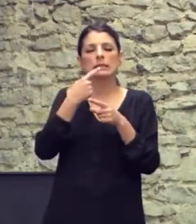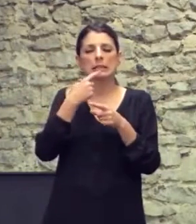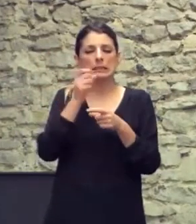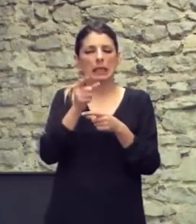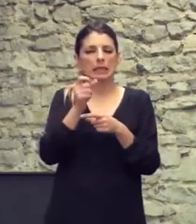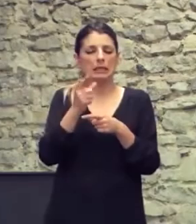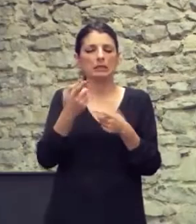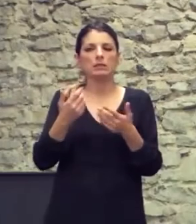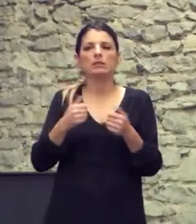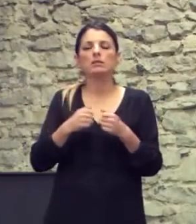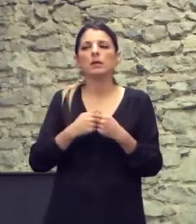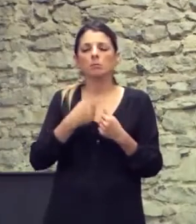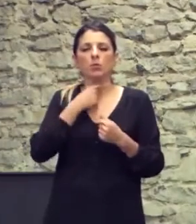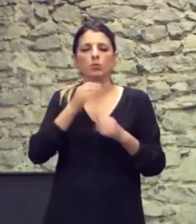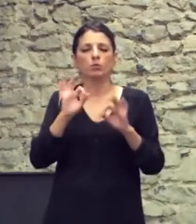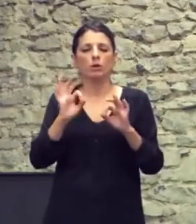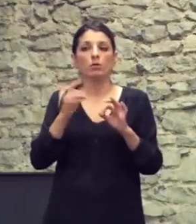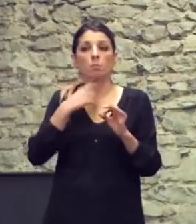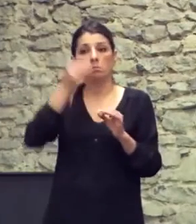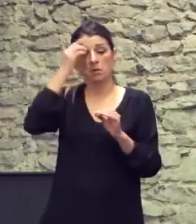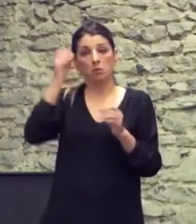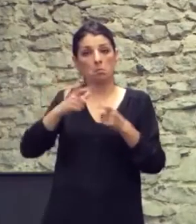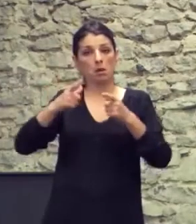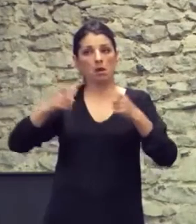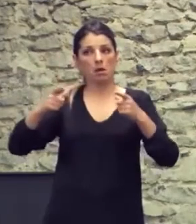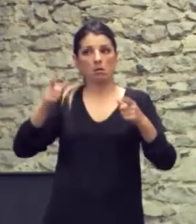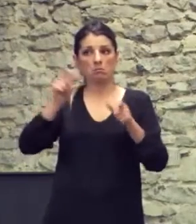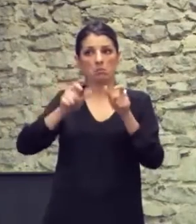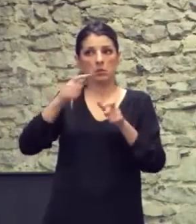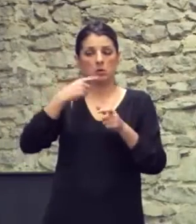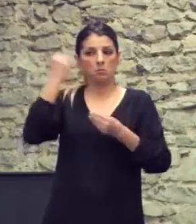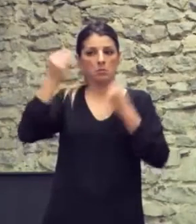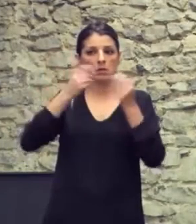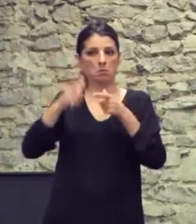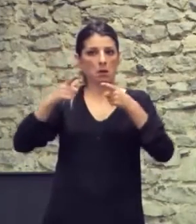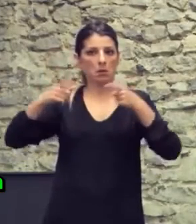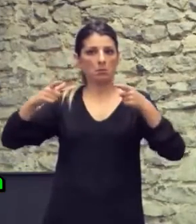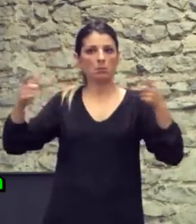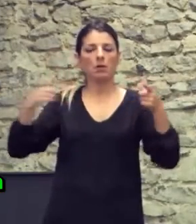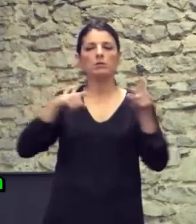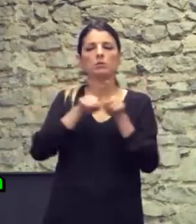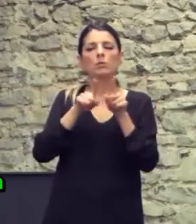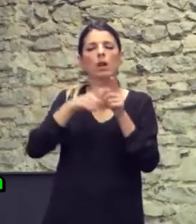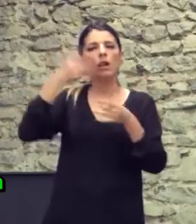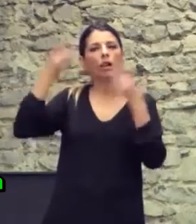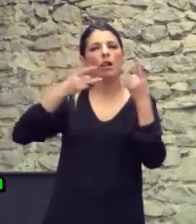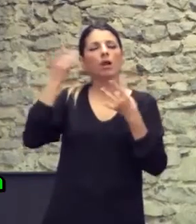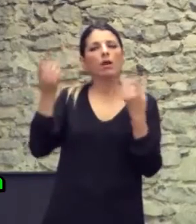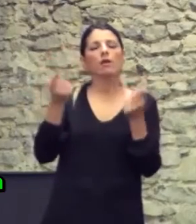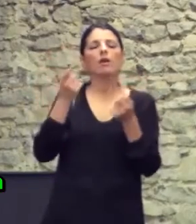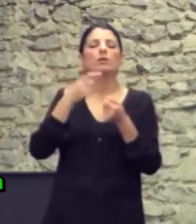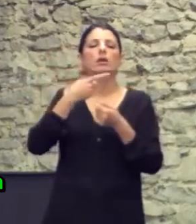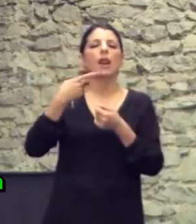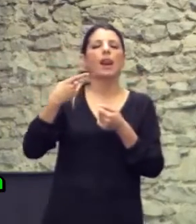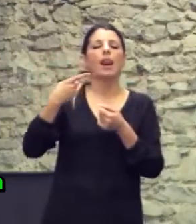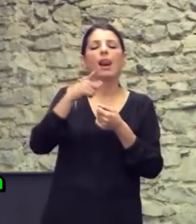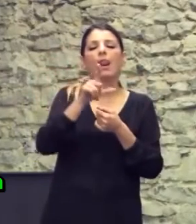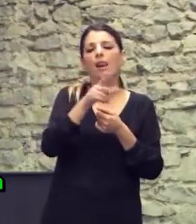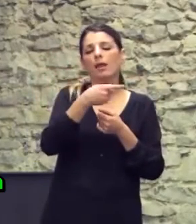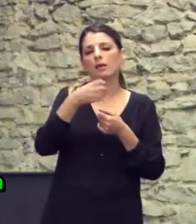horregaitik, ez? Eta uste dut gero eta jende gehiagok, ez? Planteamenduak egiten dituela LGTBIQ fobiaren inguruan